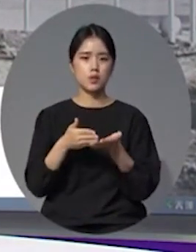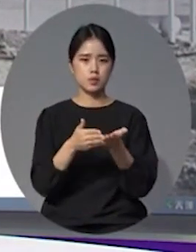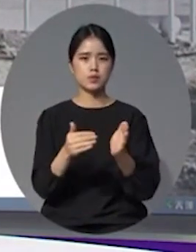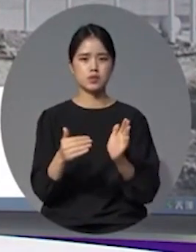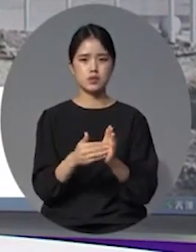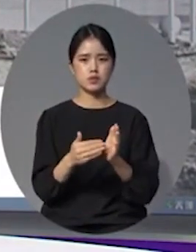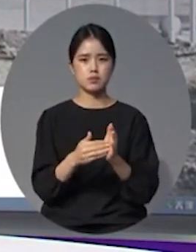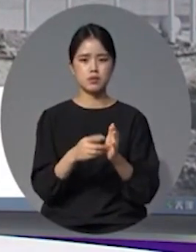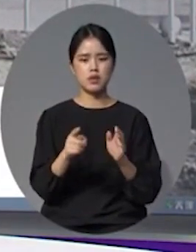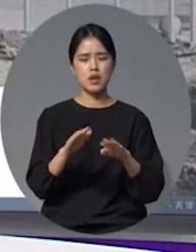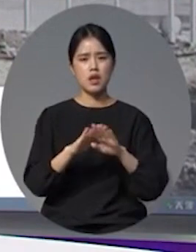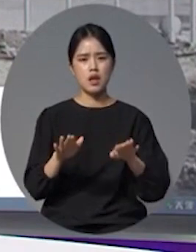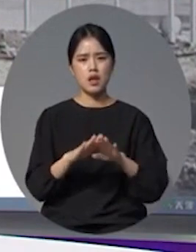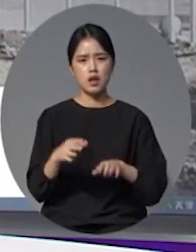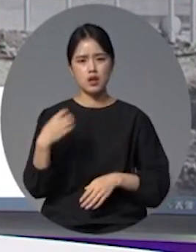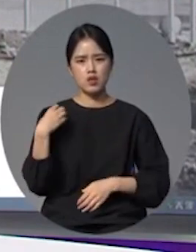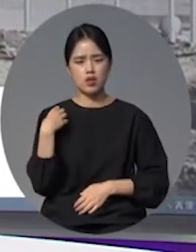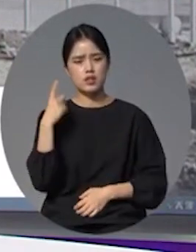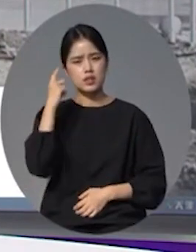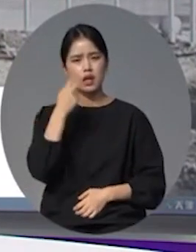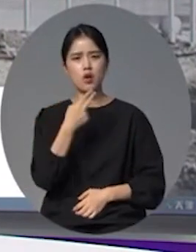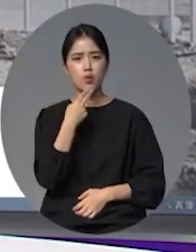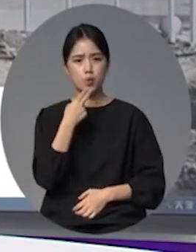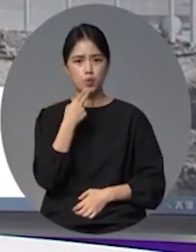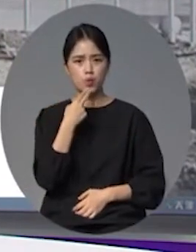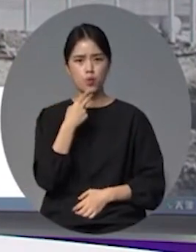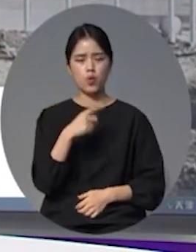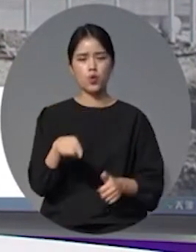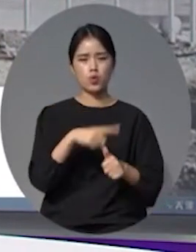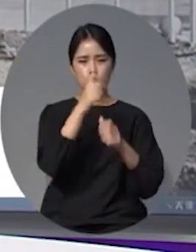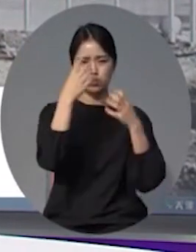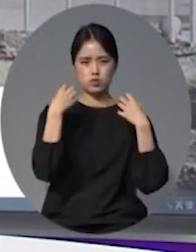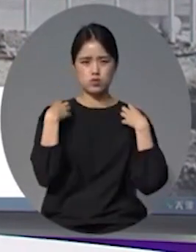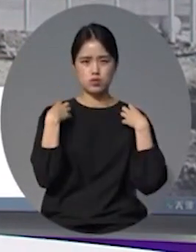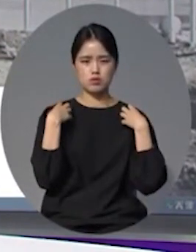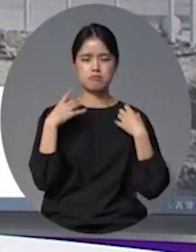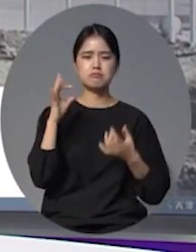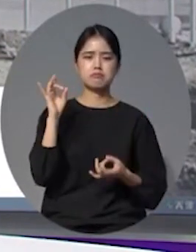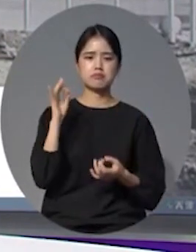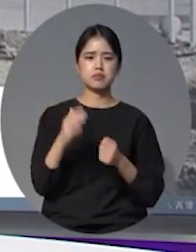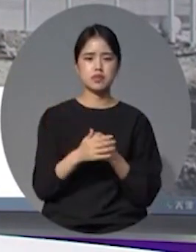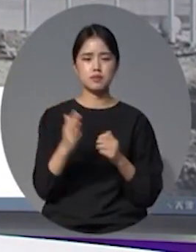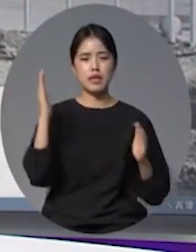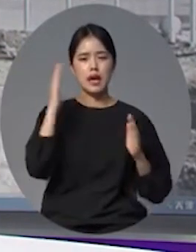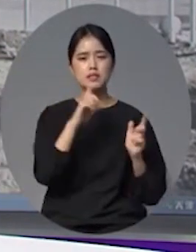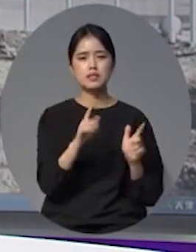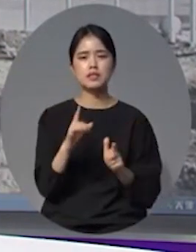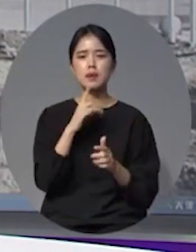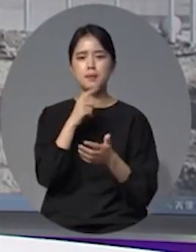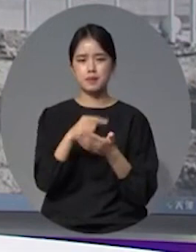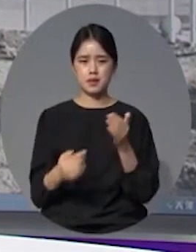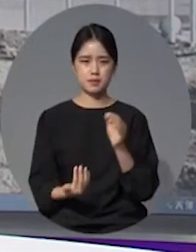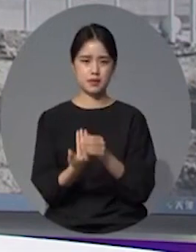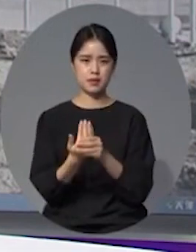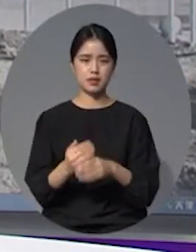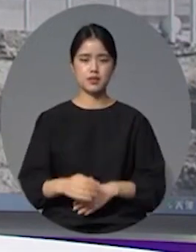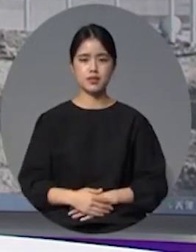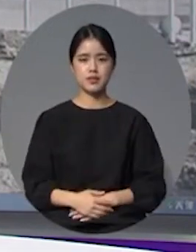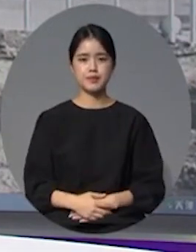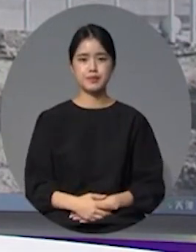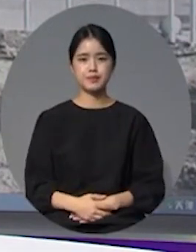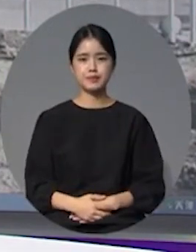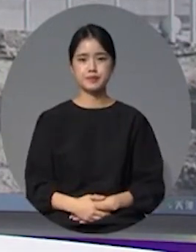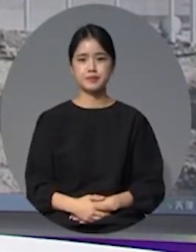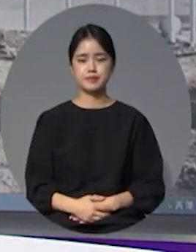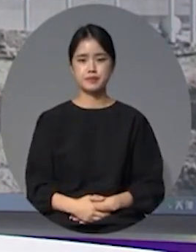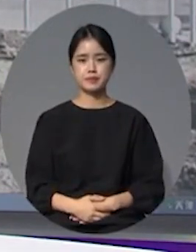4 태교 의지가 없고 교육청은 뒷짐만 지고 있는 사이에 우리 학생들의 피해만 커져가고 있습니다 이종오 기자입니다